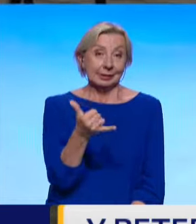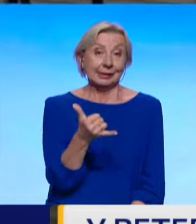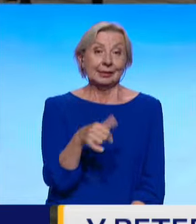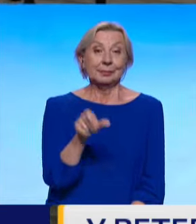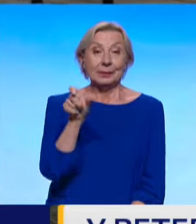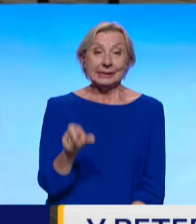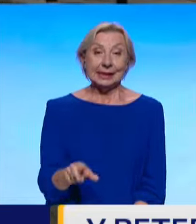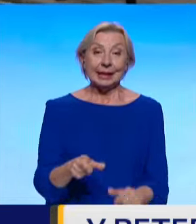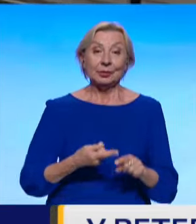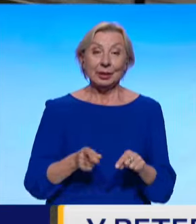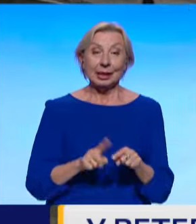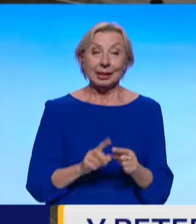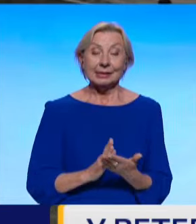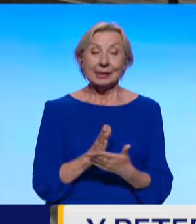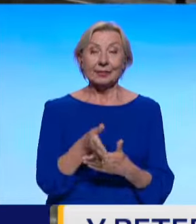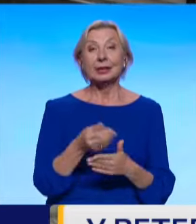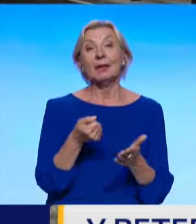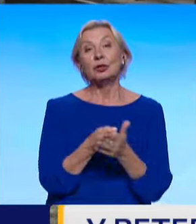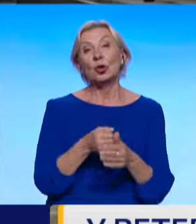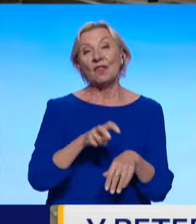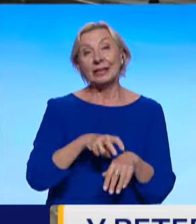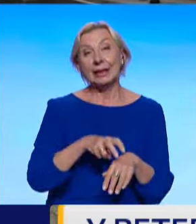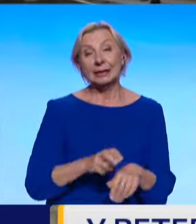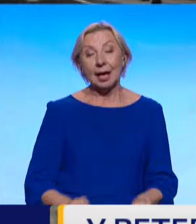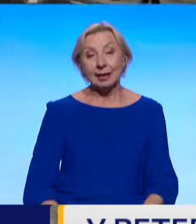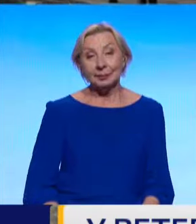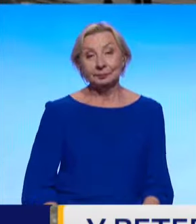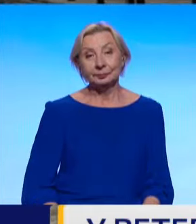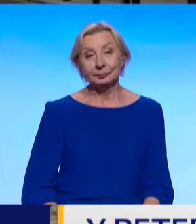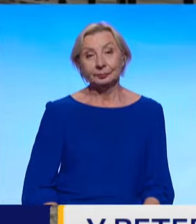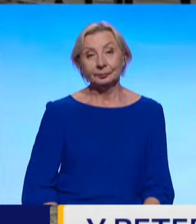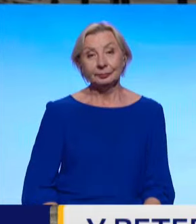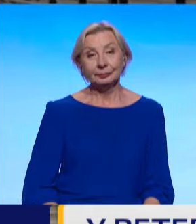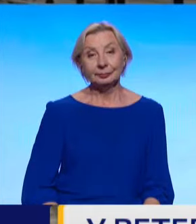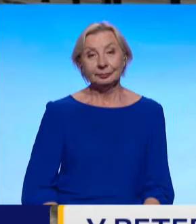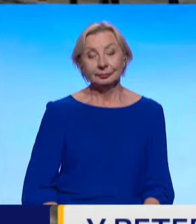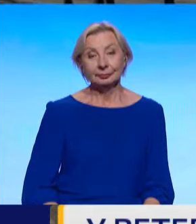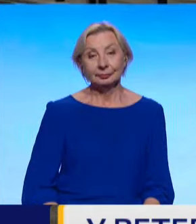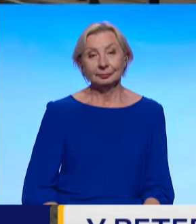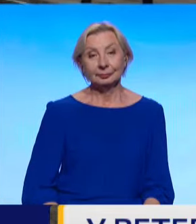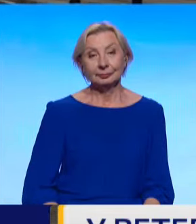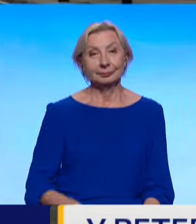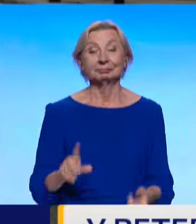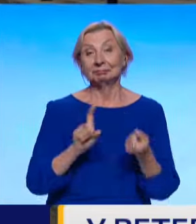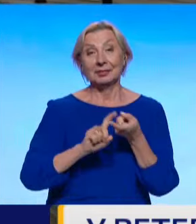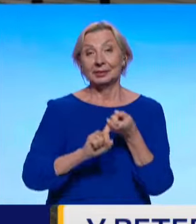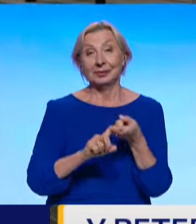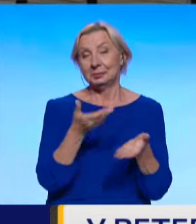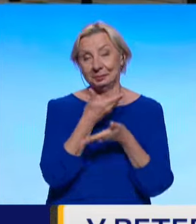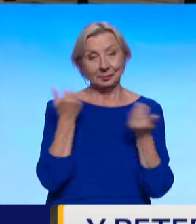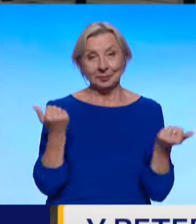самому пацієнту, який завітав до ветеринара, хоча є сумніви, що він знаходиться поза зоною досяжності.